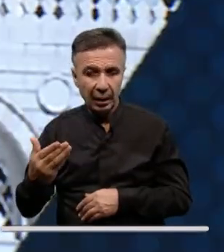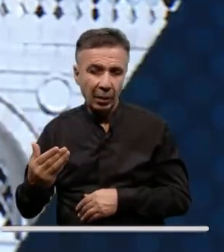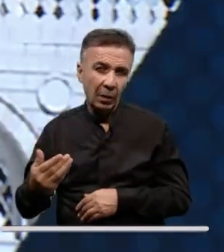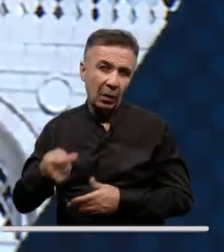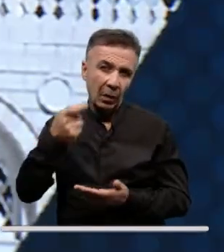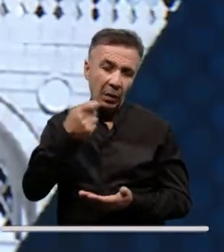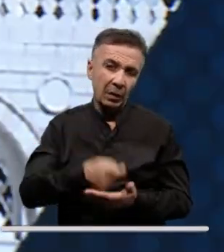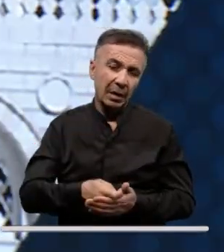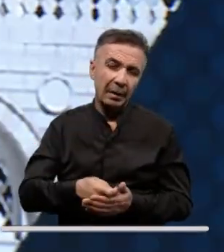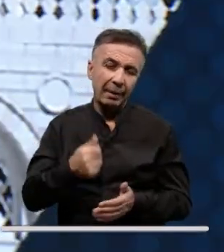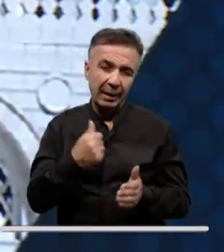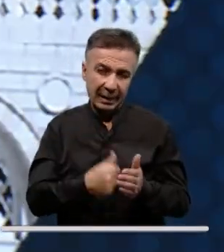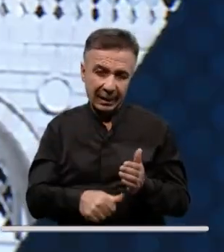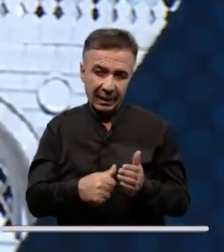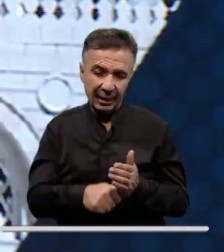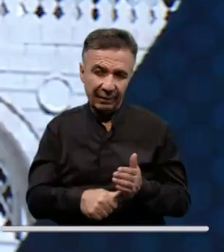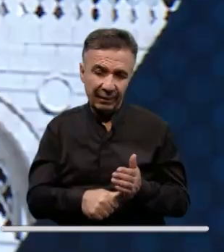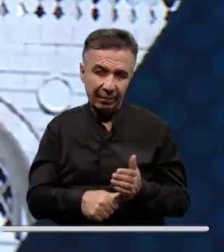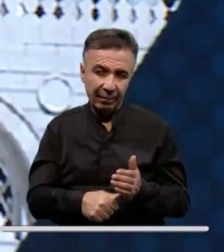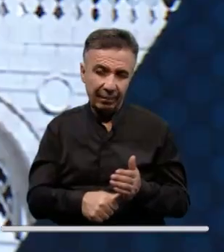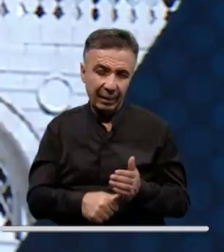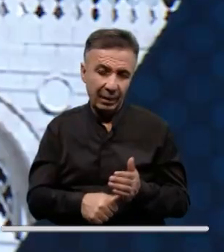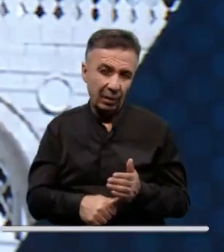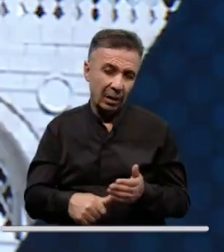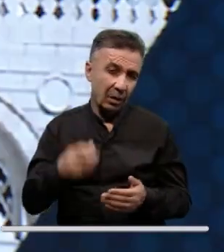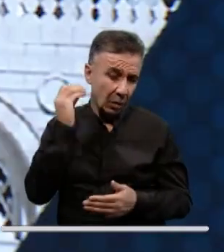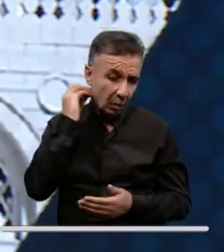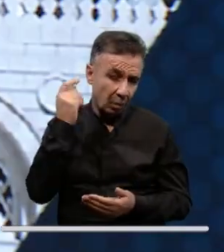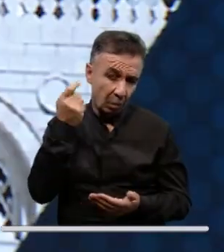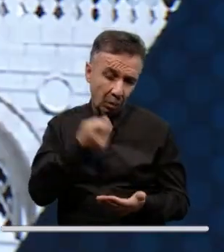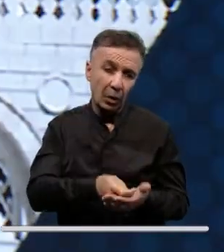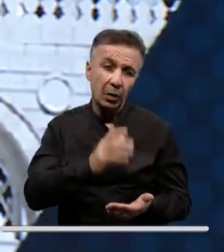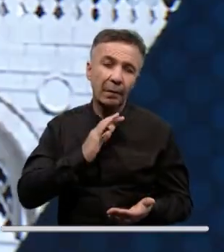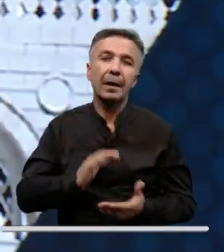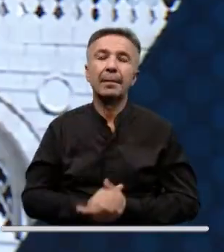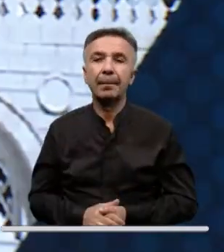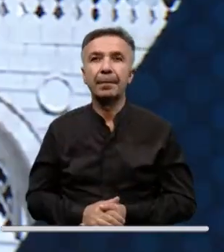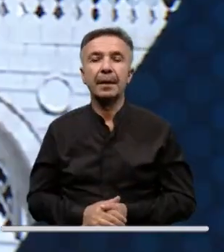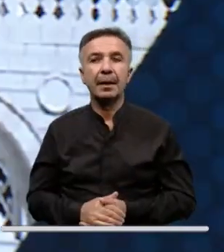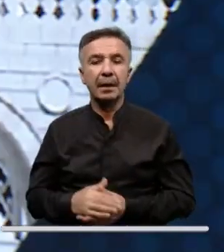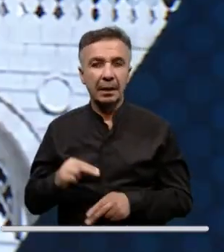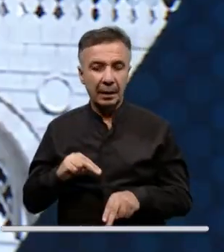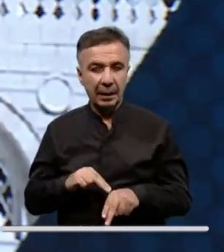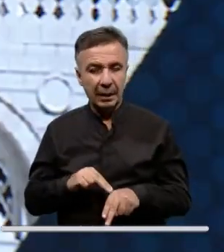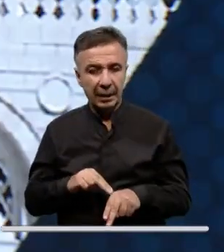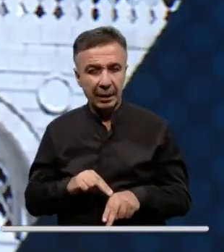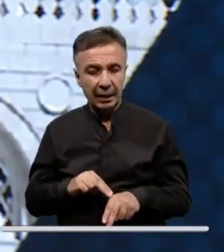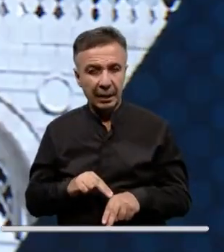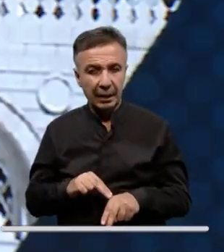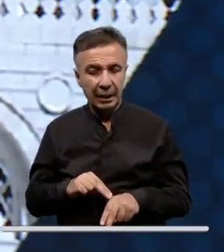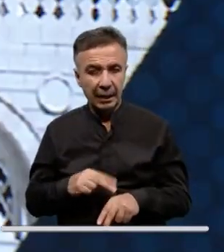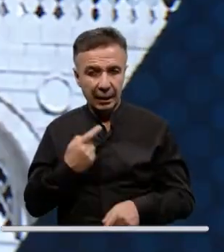bir takvime bağlanmış borçlar var işte eee kredi borçları gibi